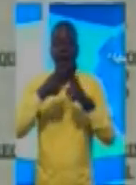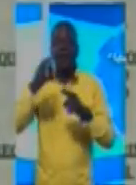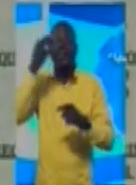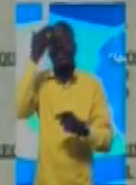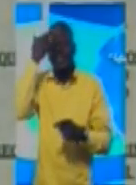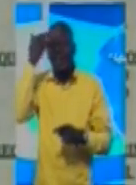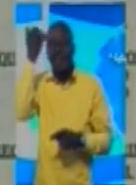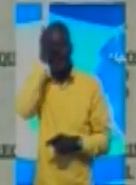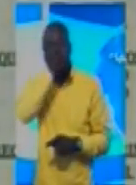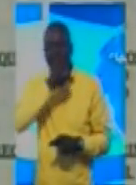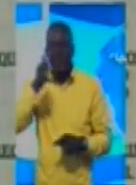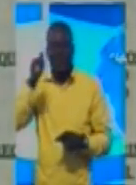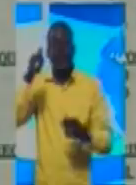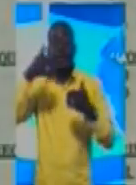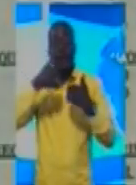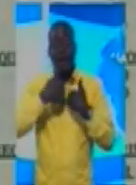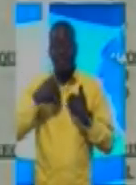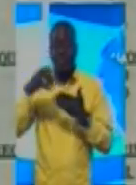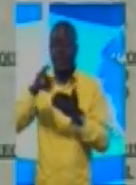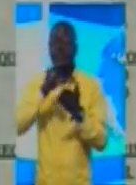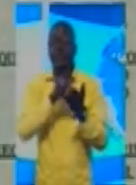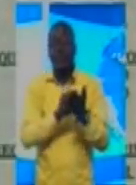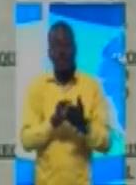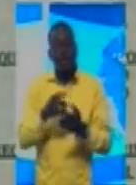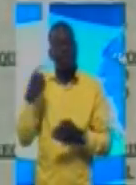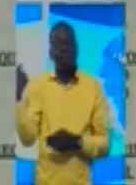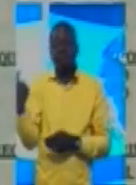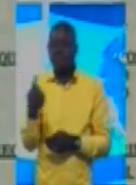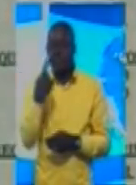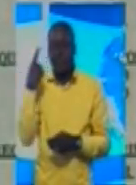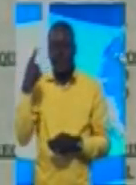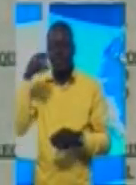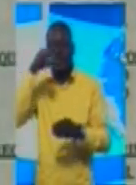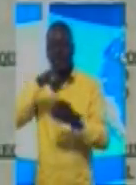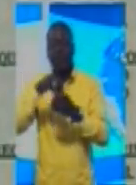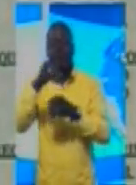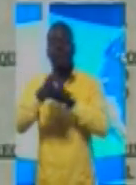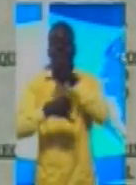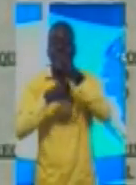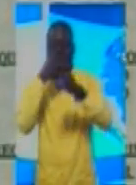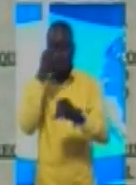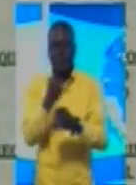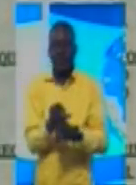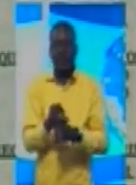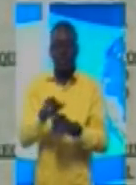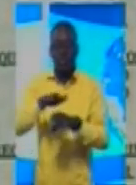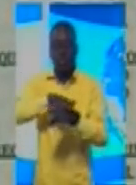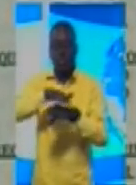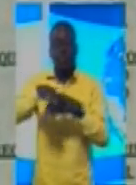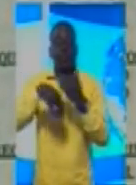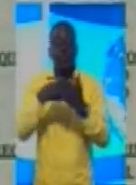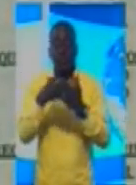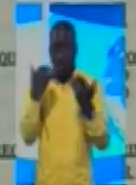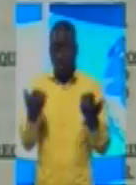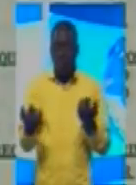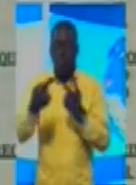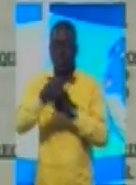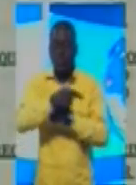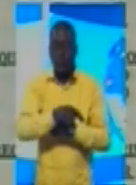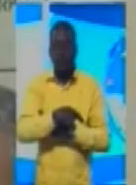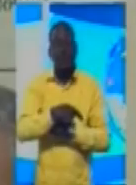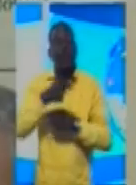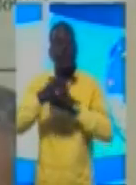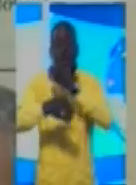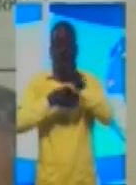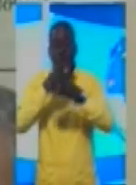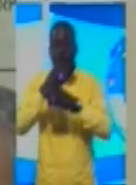est toujours privée de son droit à un siège permanent au sein de l'instance internationale, surtout qu'elle est considérée aujourd'hui comme le continent de